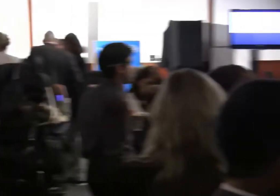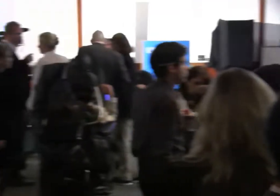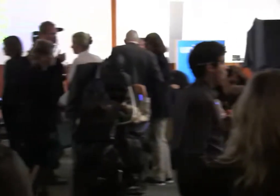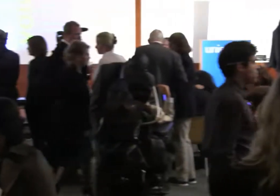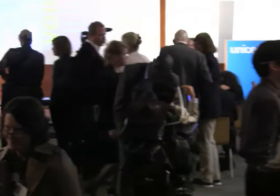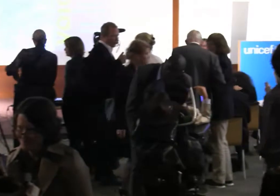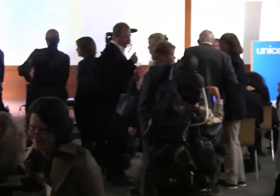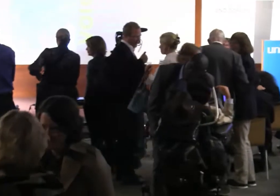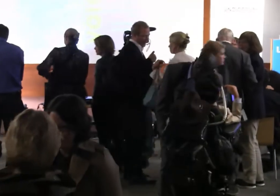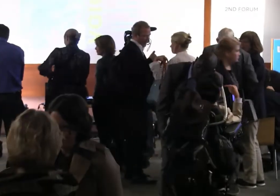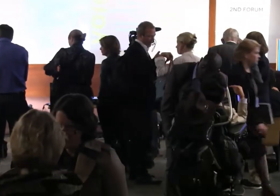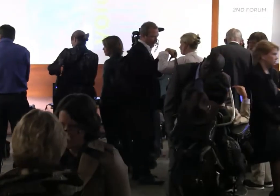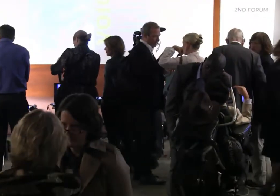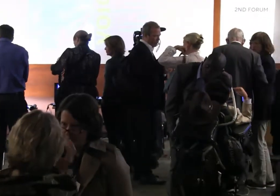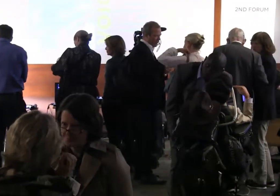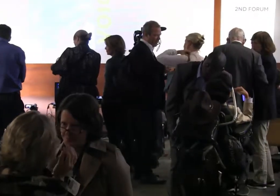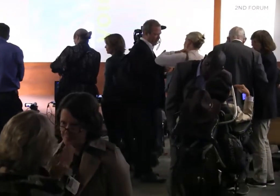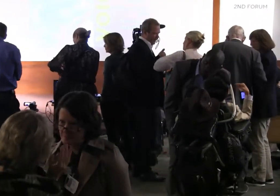bá wa jà.